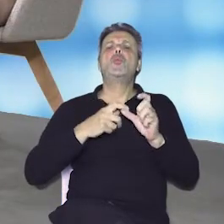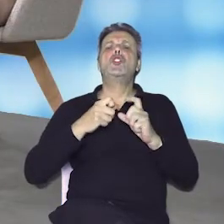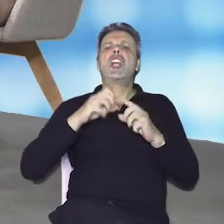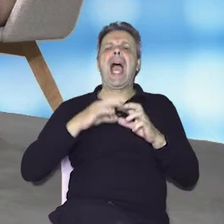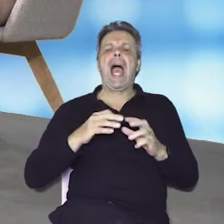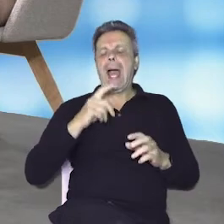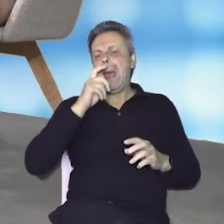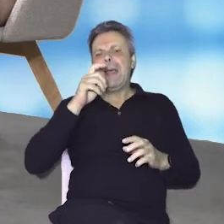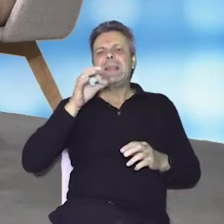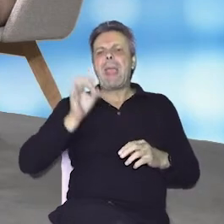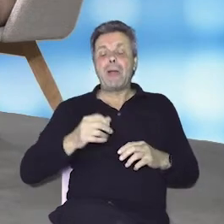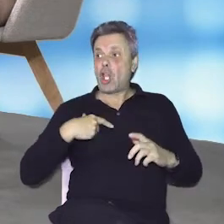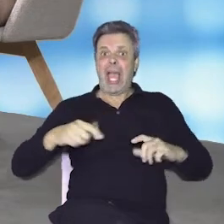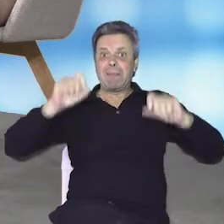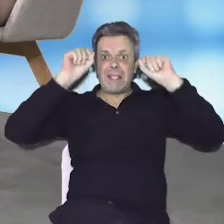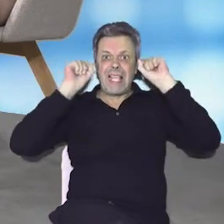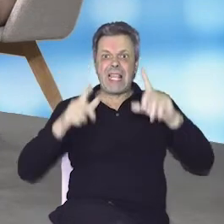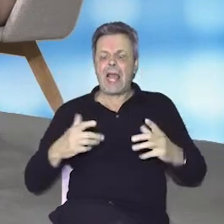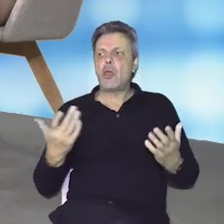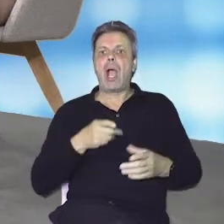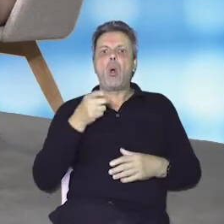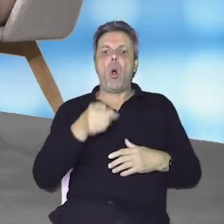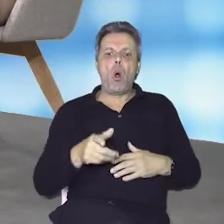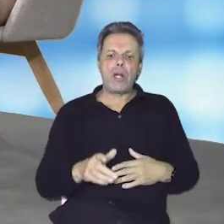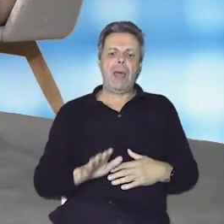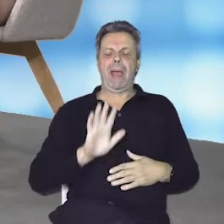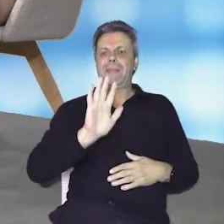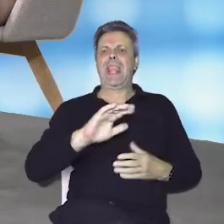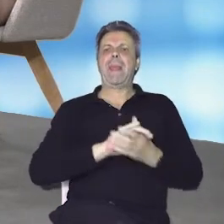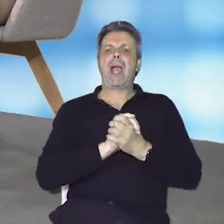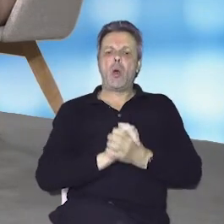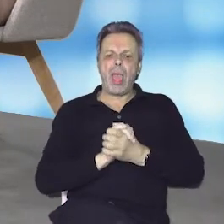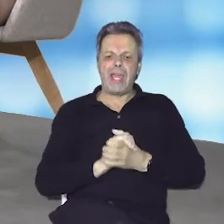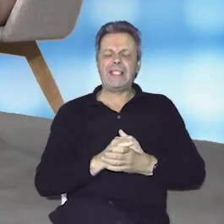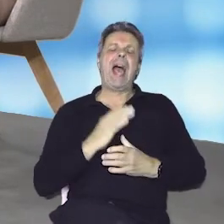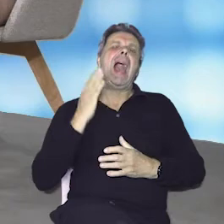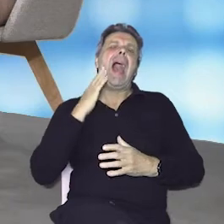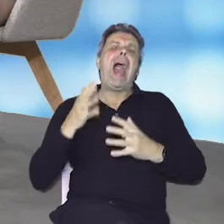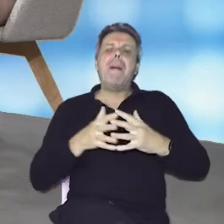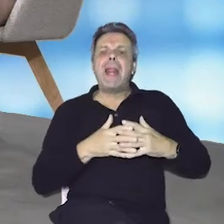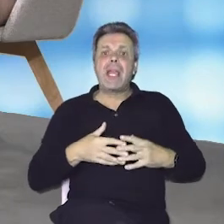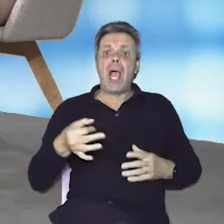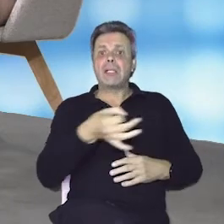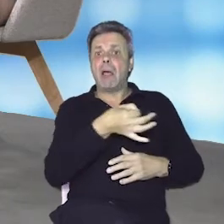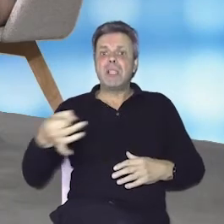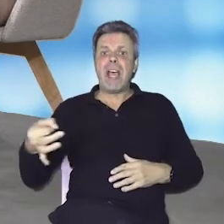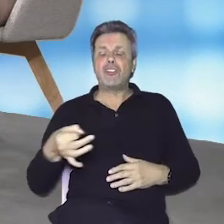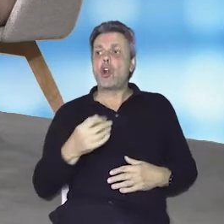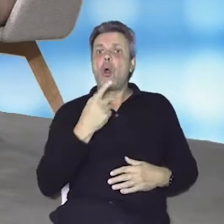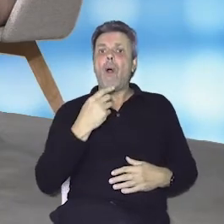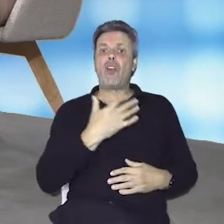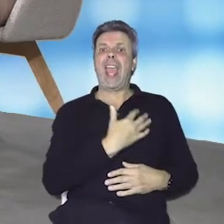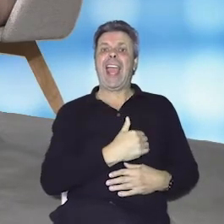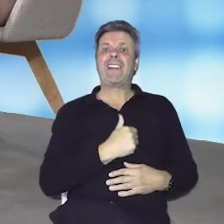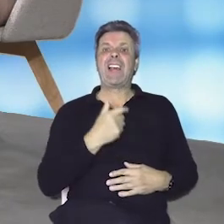iz Njemačke i iznenadio sam se kako ona, pa njena kolegica iz SAD-a, savršeno govore hrvatski